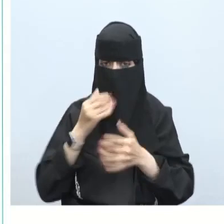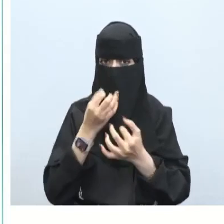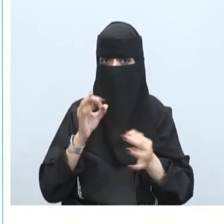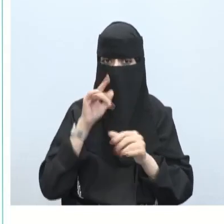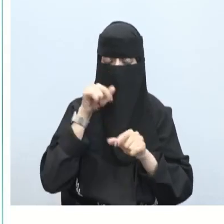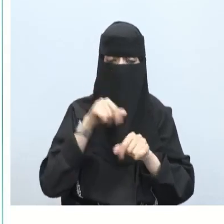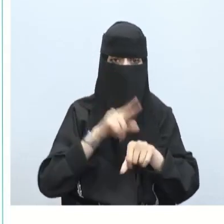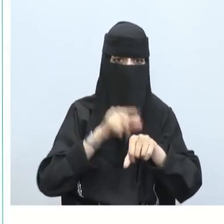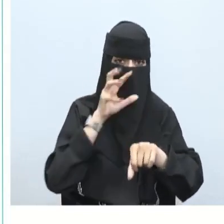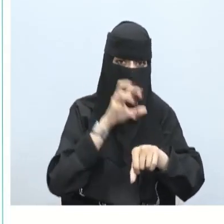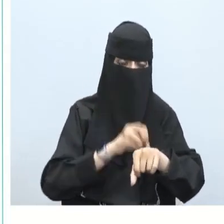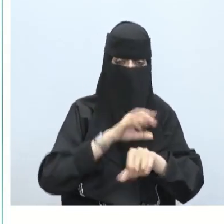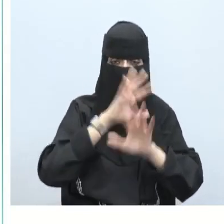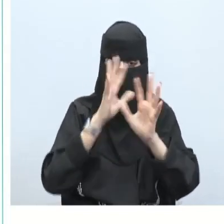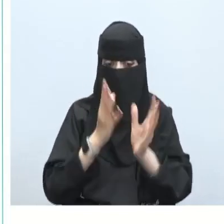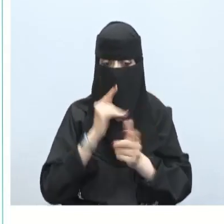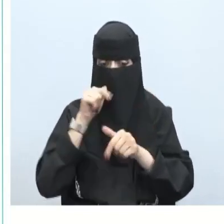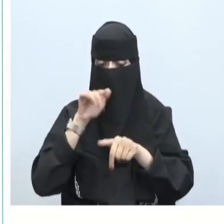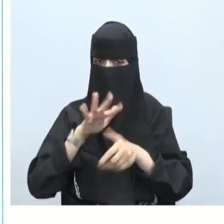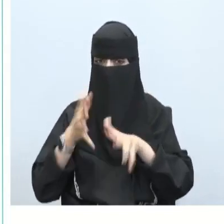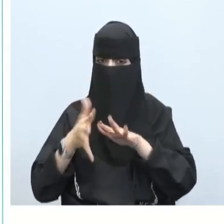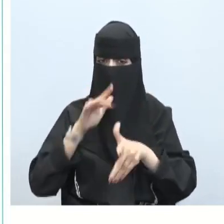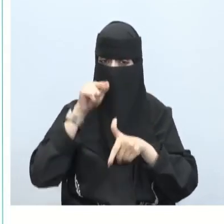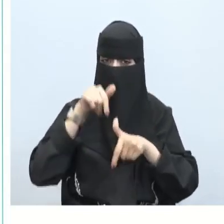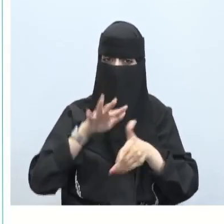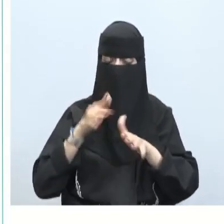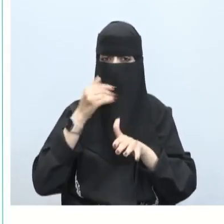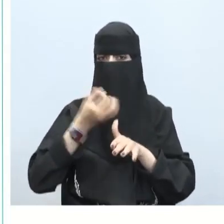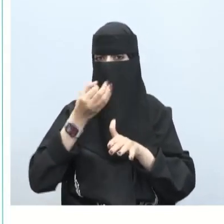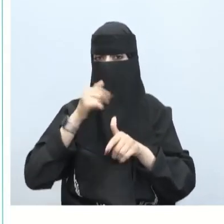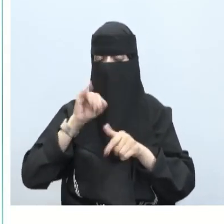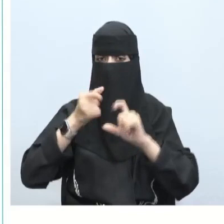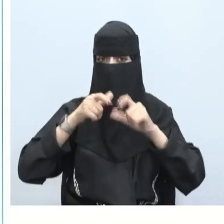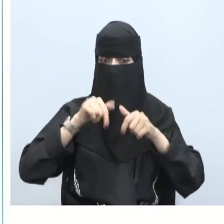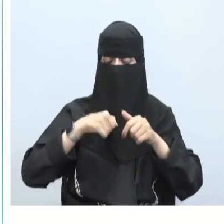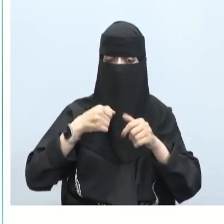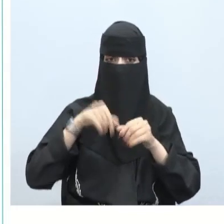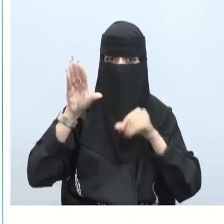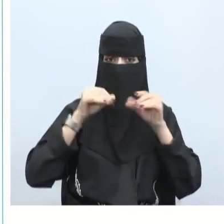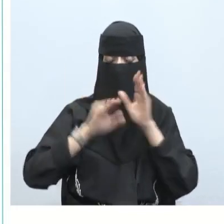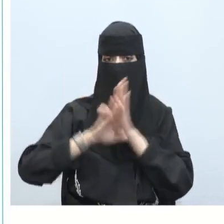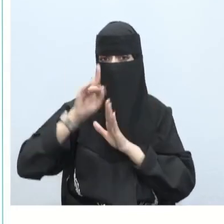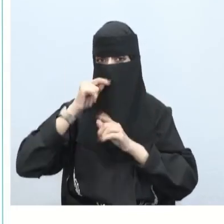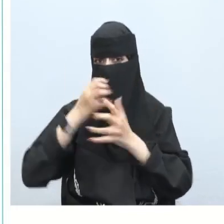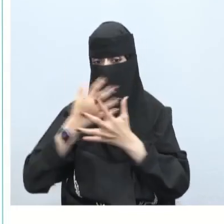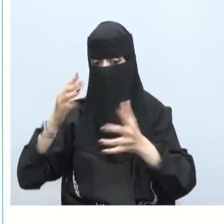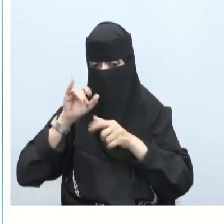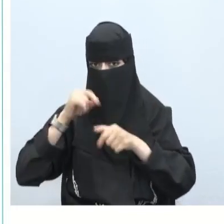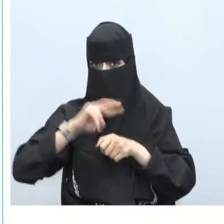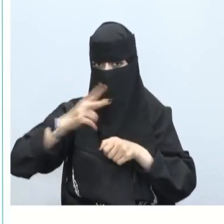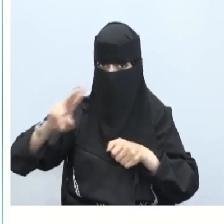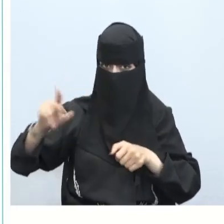متى الموعد كل ذلك وايضا قد يكون مثلا حينما نتحدث عن منظمه تجاريه لها عملاء كثر عملاء